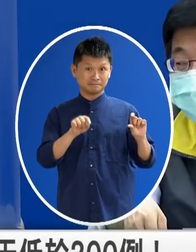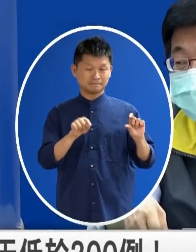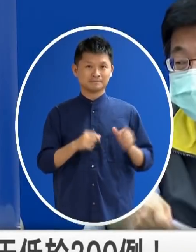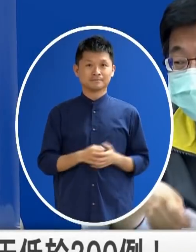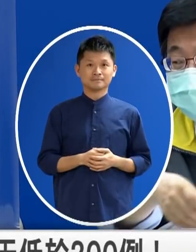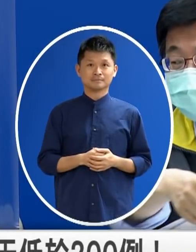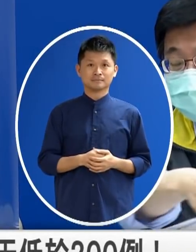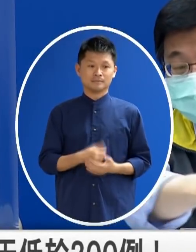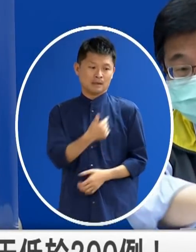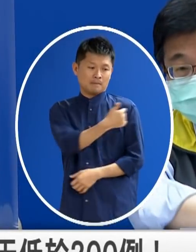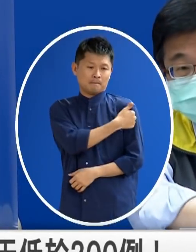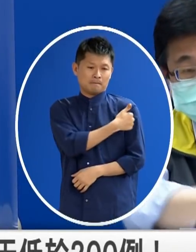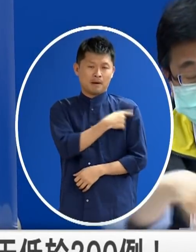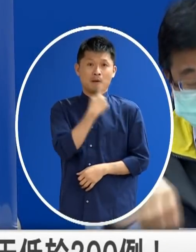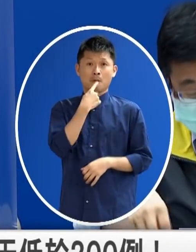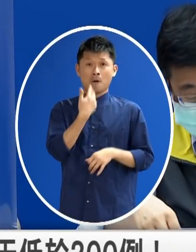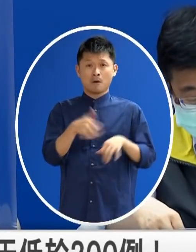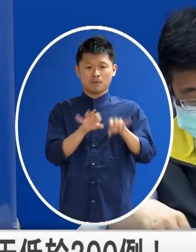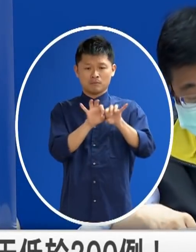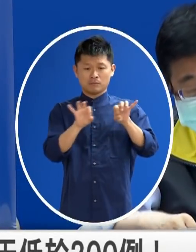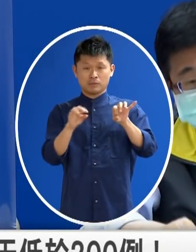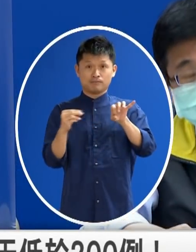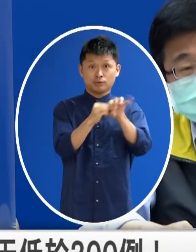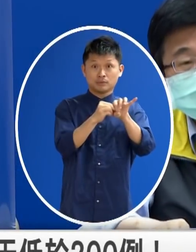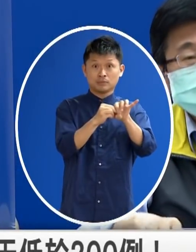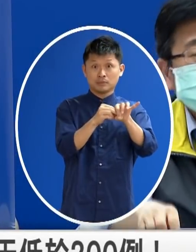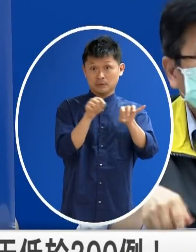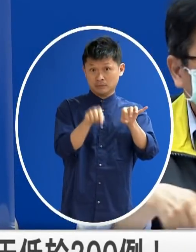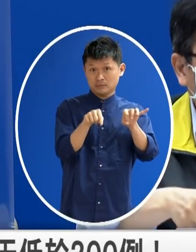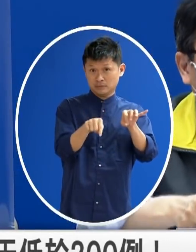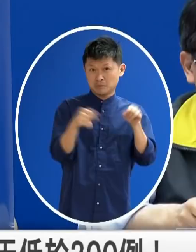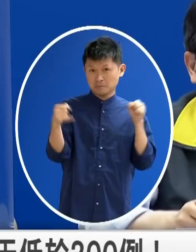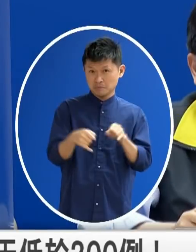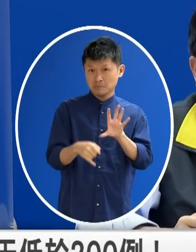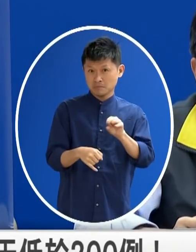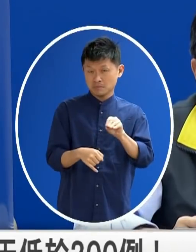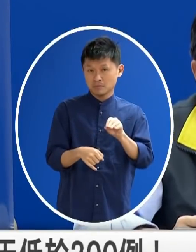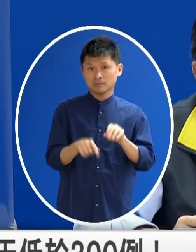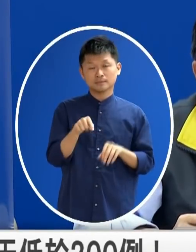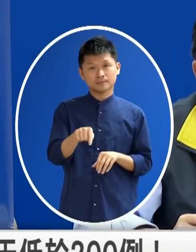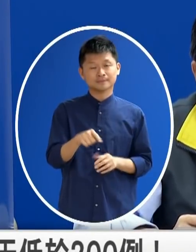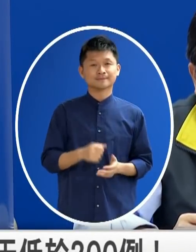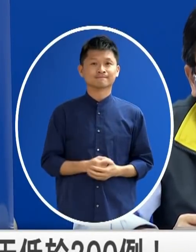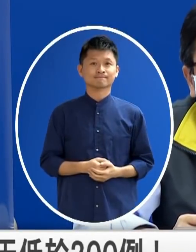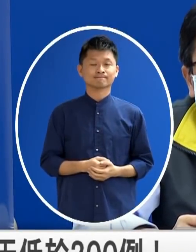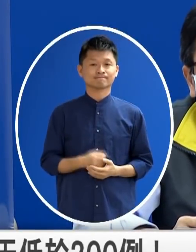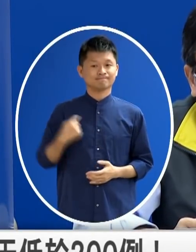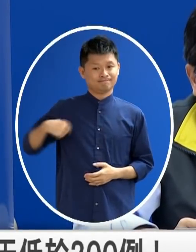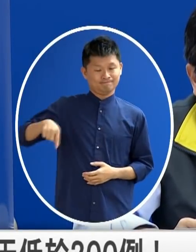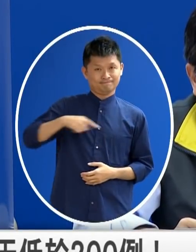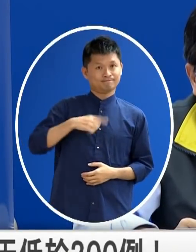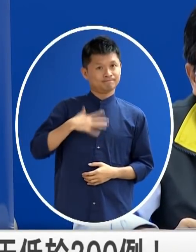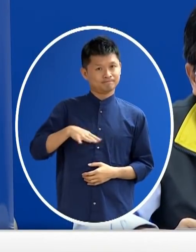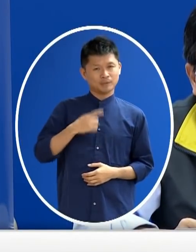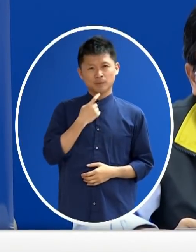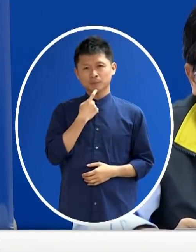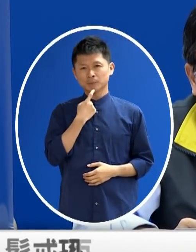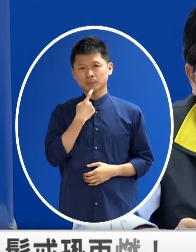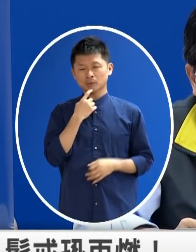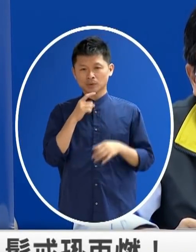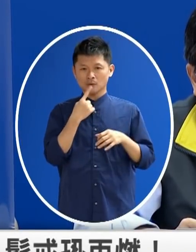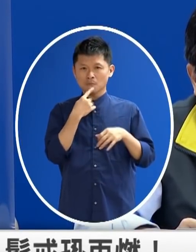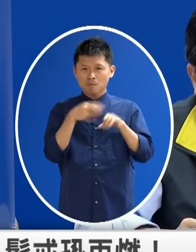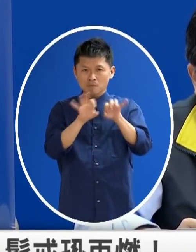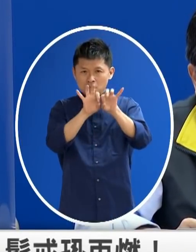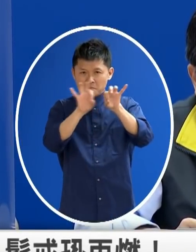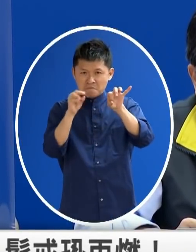有关那个血栓的部分哈、哦，目前我们有知道说疑似血栓的部分，那